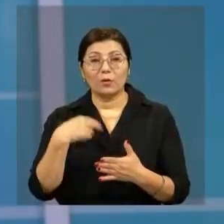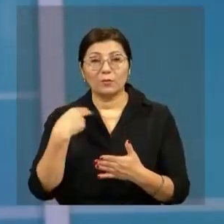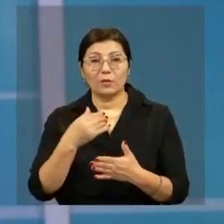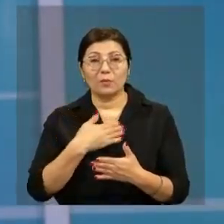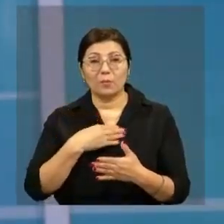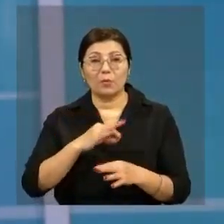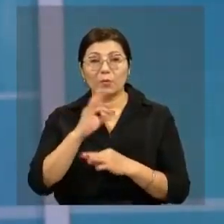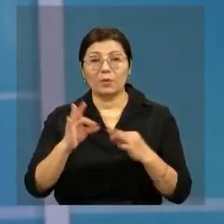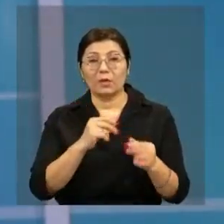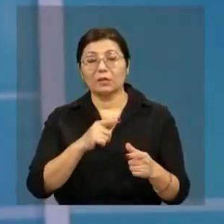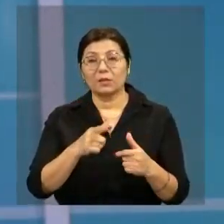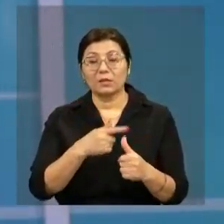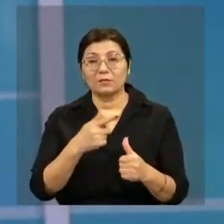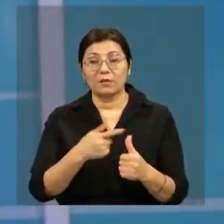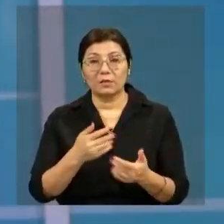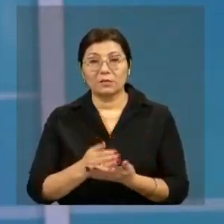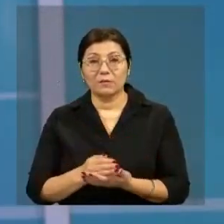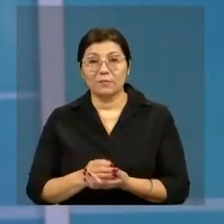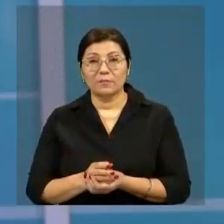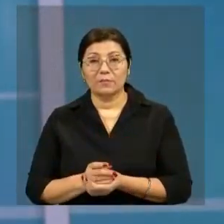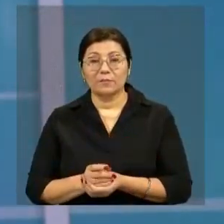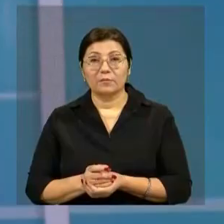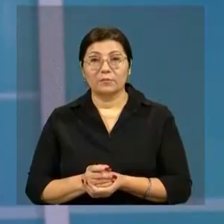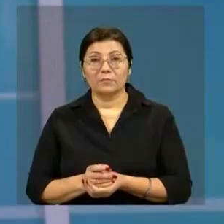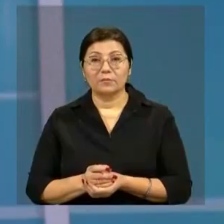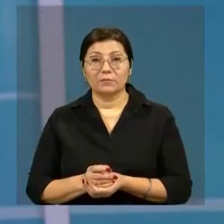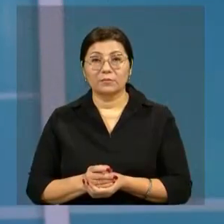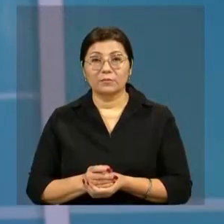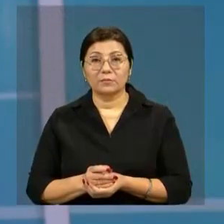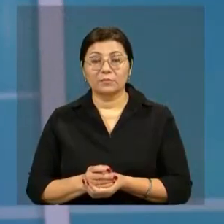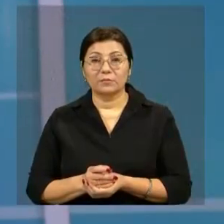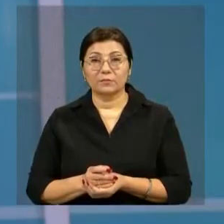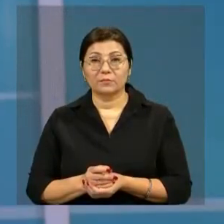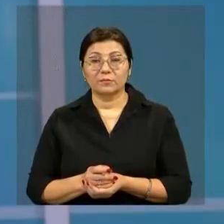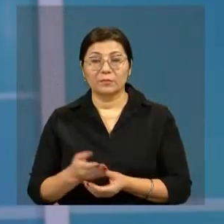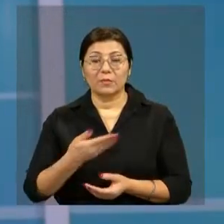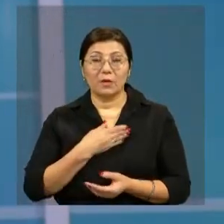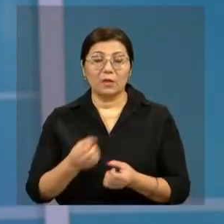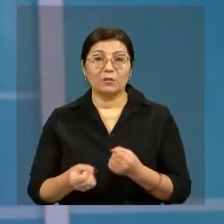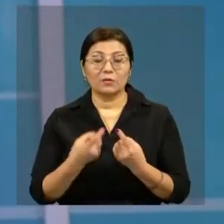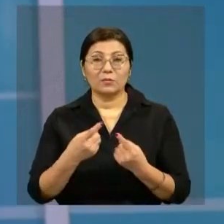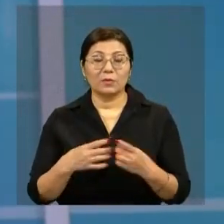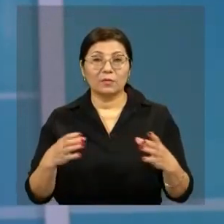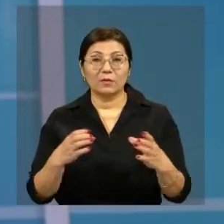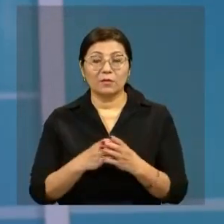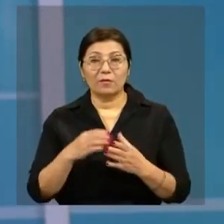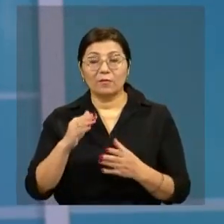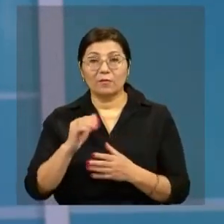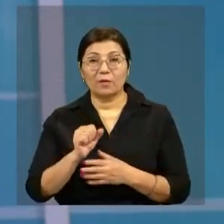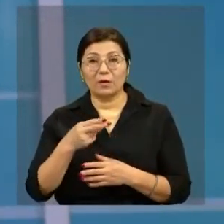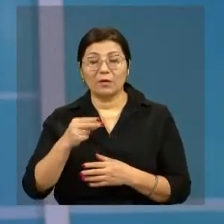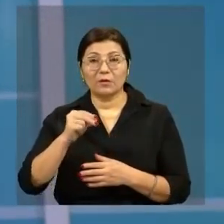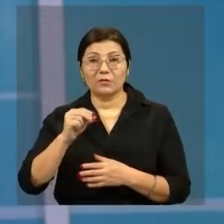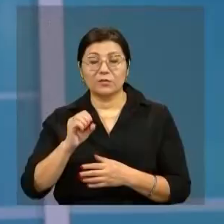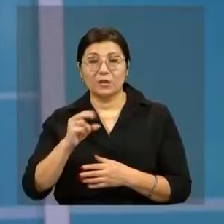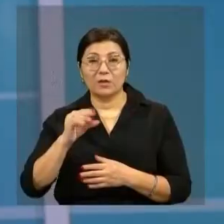проект называется, который я хочу разработать, то есть я подала на заявку. Хочу создать академию факт-чекинга. Угу.